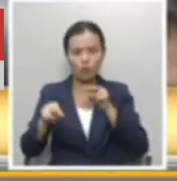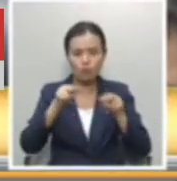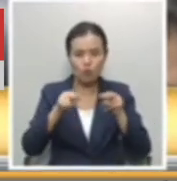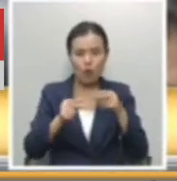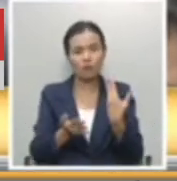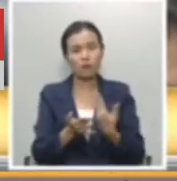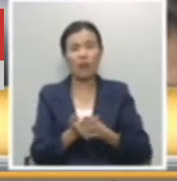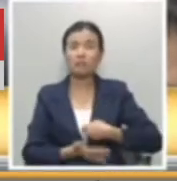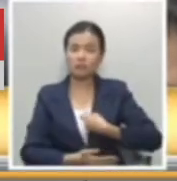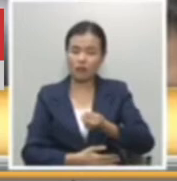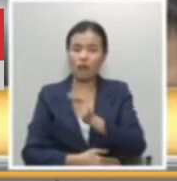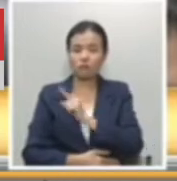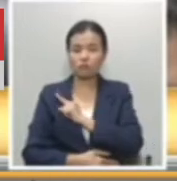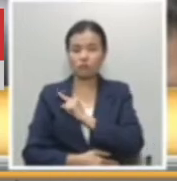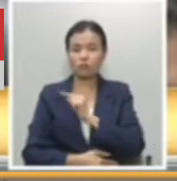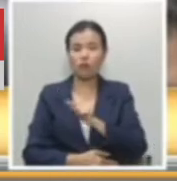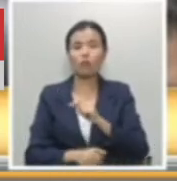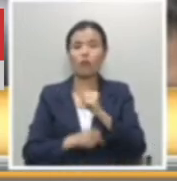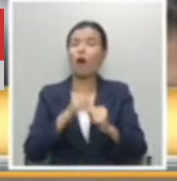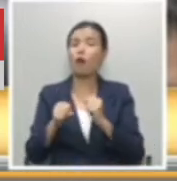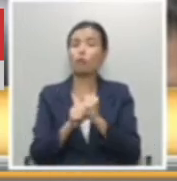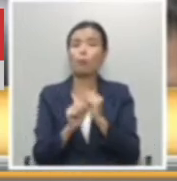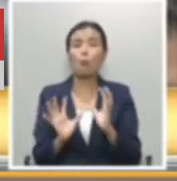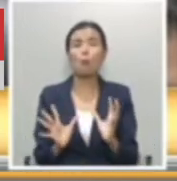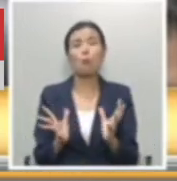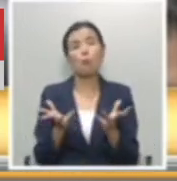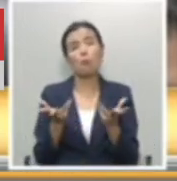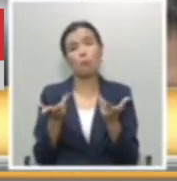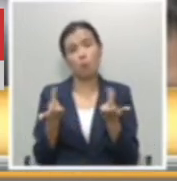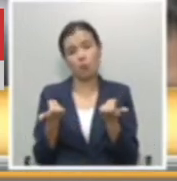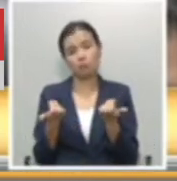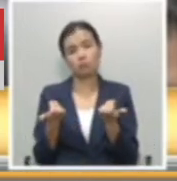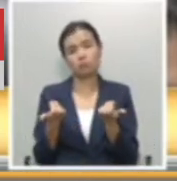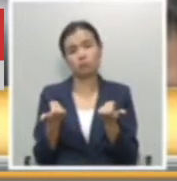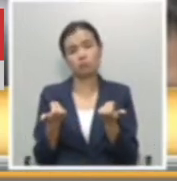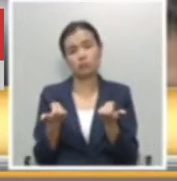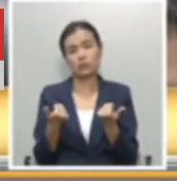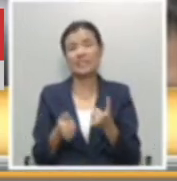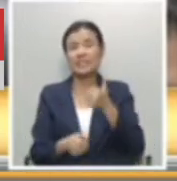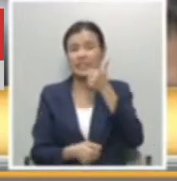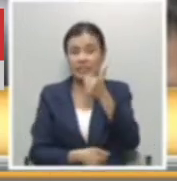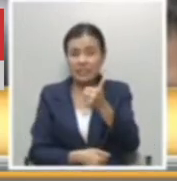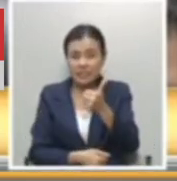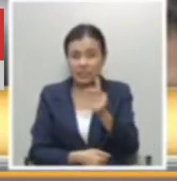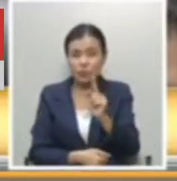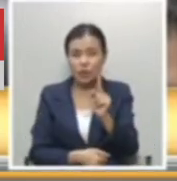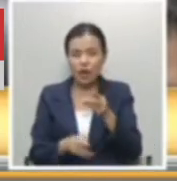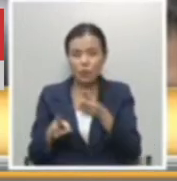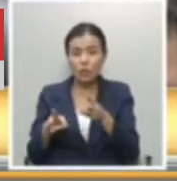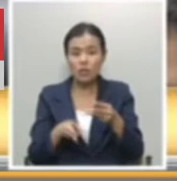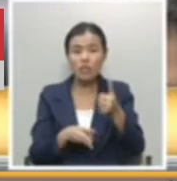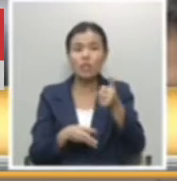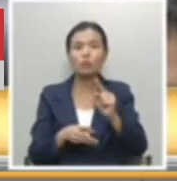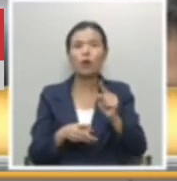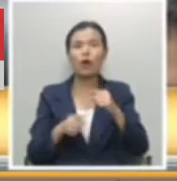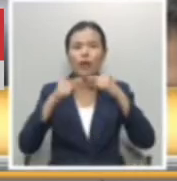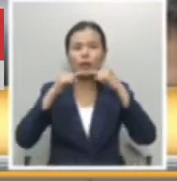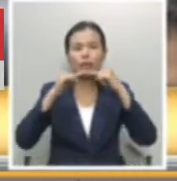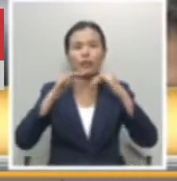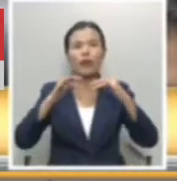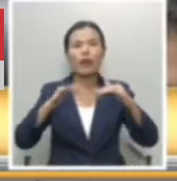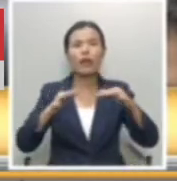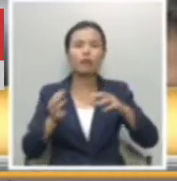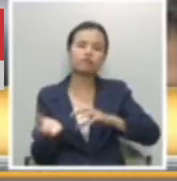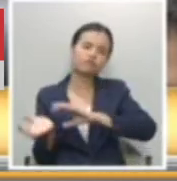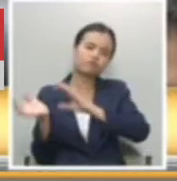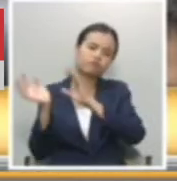านที่เคารพทราบไหมครับพอหมดอายุการใช้งานดีที่สุดนะครับก็เอาไปถมทะเลครับเ